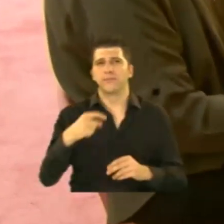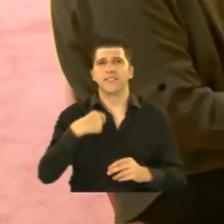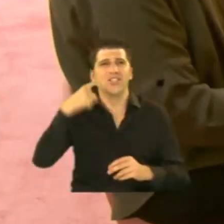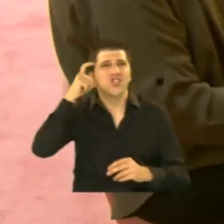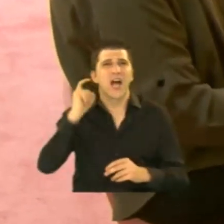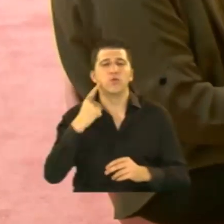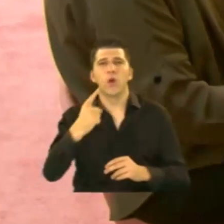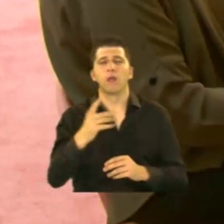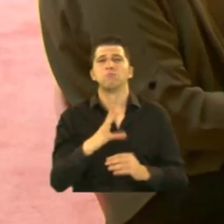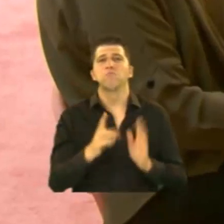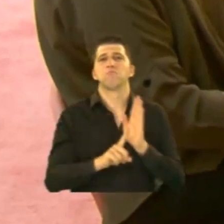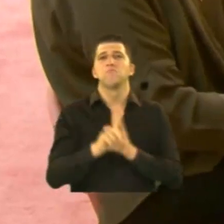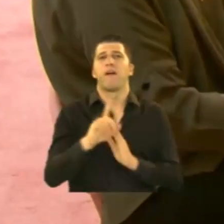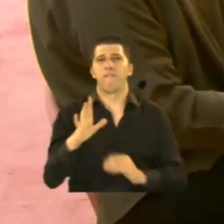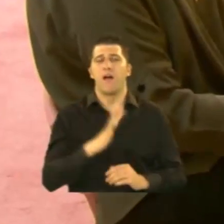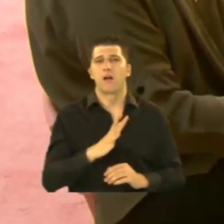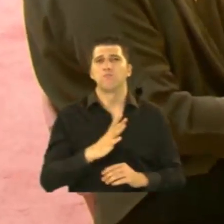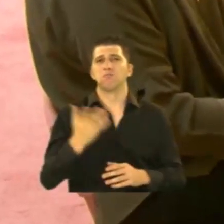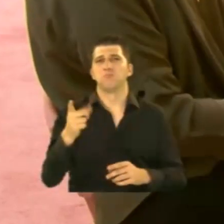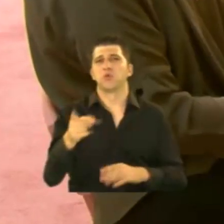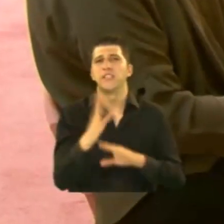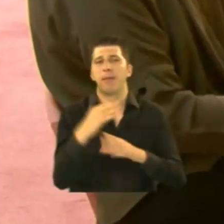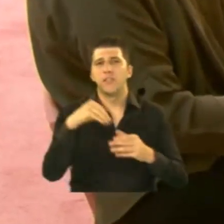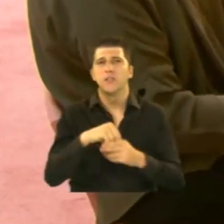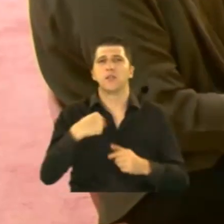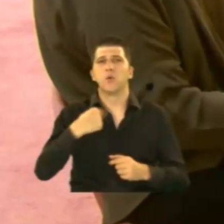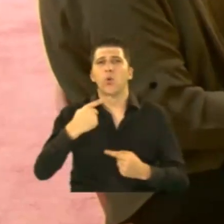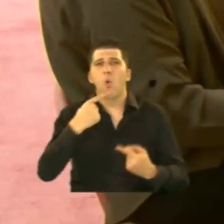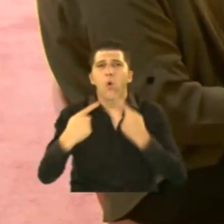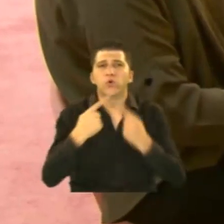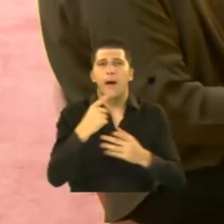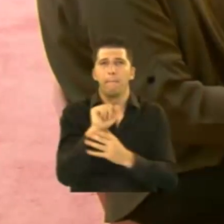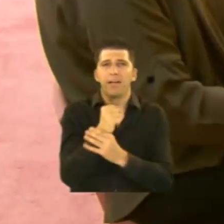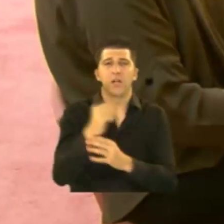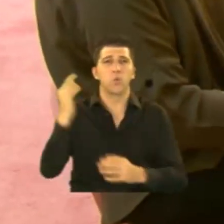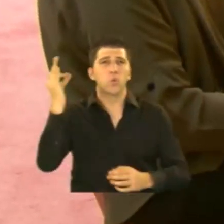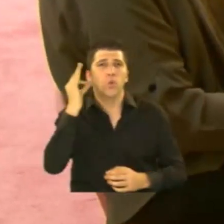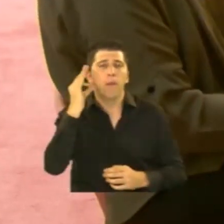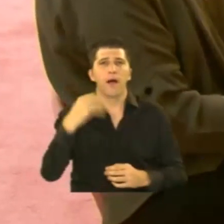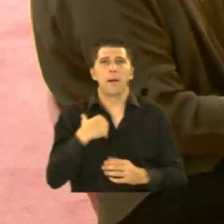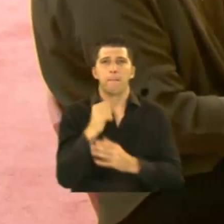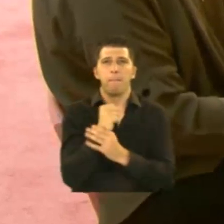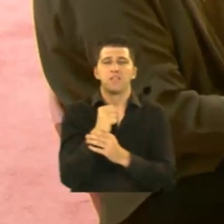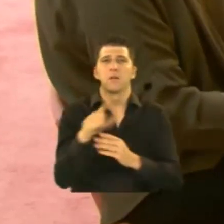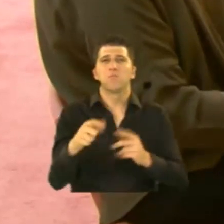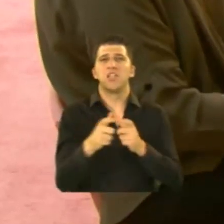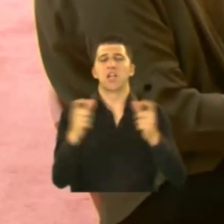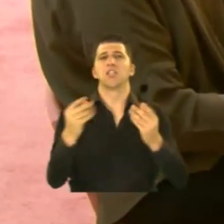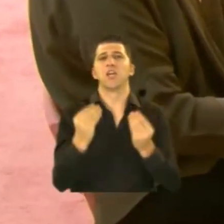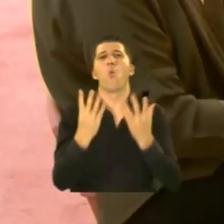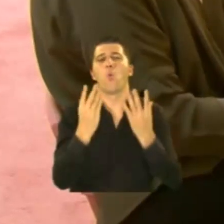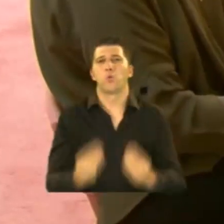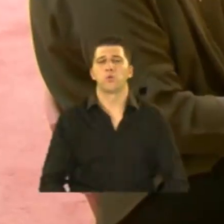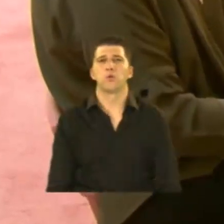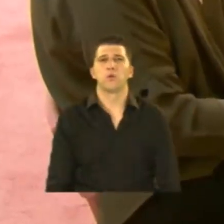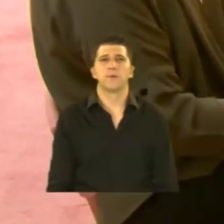için, cihazından da üst seviyede yararlandığı için konuşma becerileri, duyma becerileri gayet